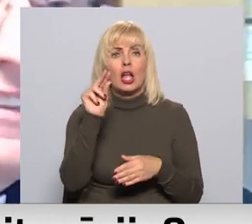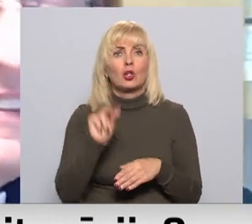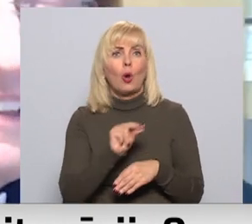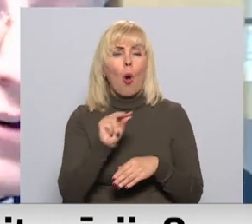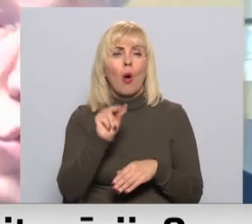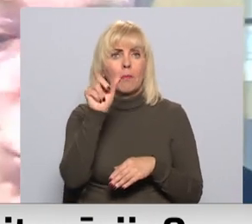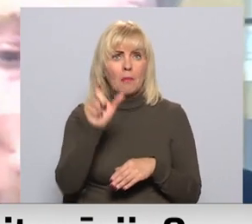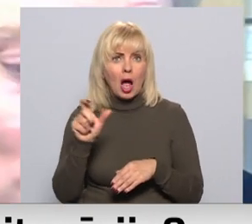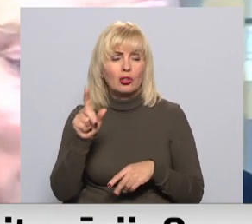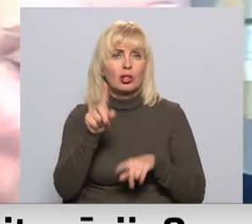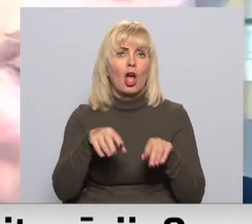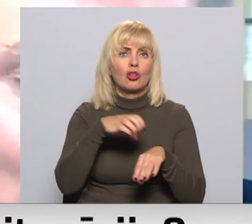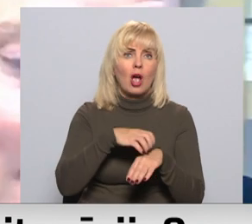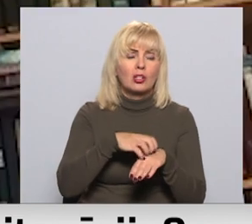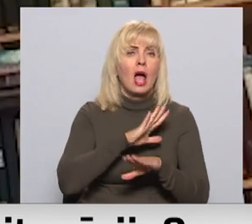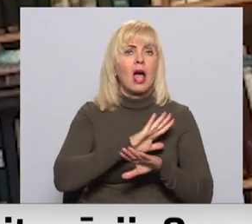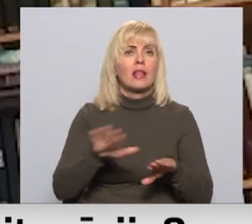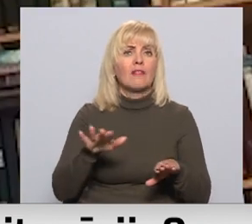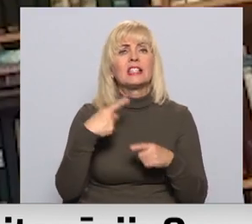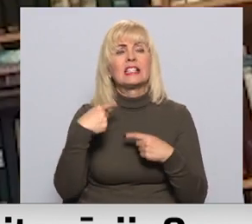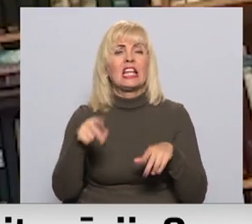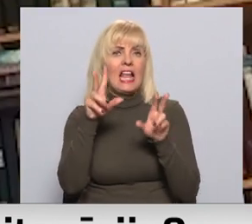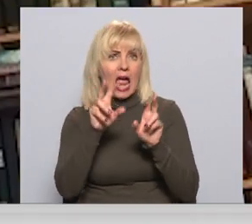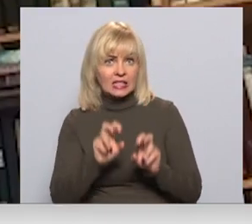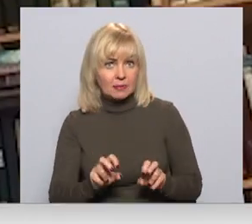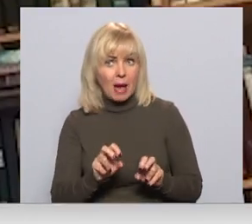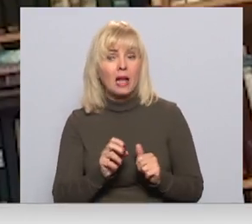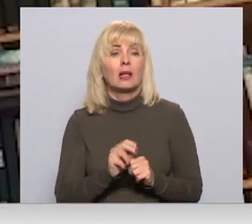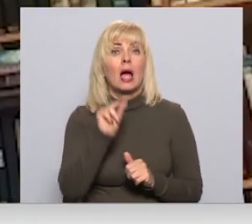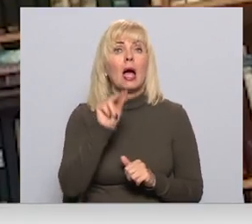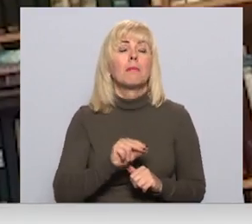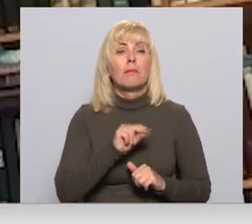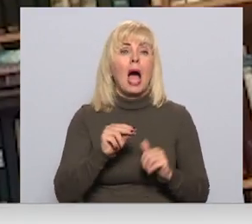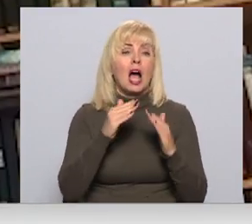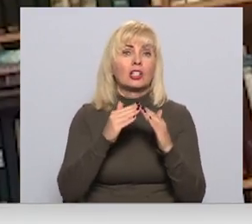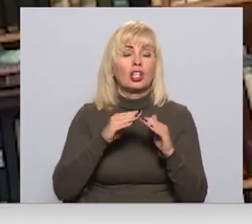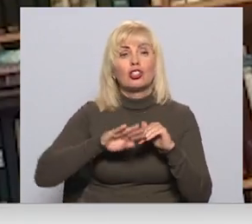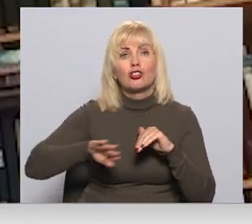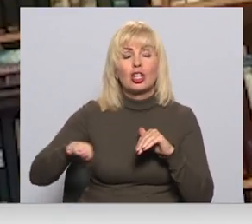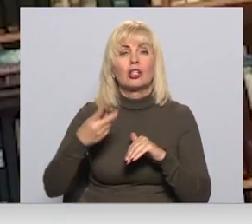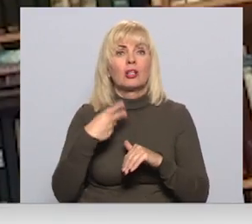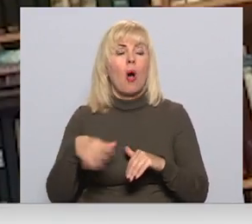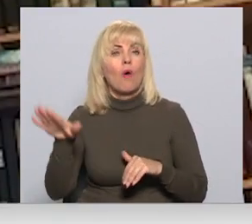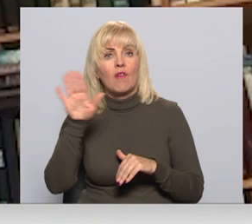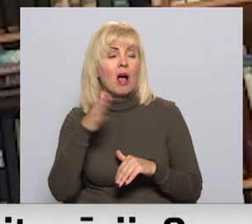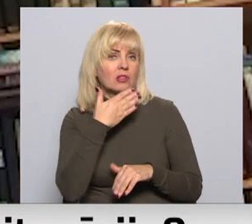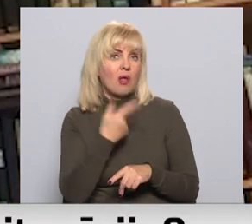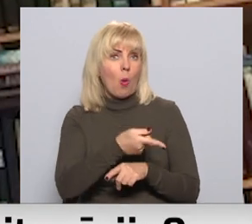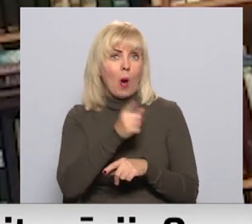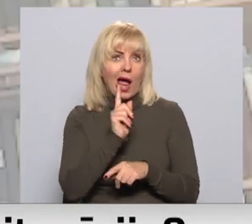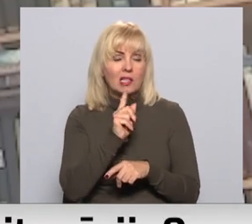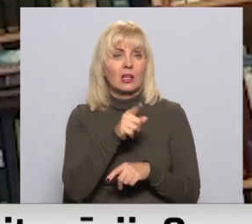daži ārsti, nevis plašāks ekspertu lokas. Baznīca, jā, ir šķirta, bet nav no valsts, bet nav aizliegta, kā